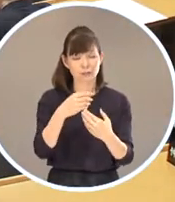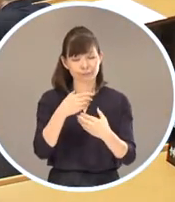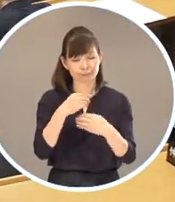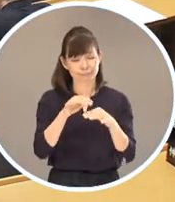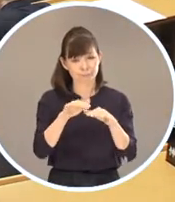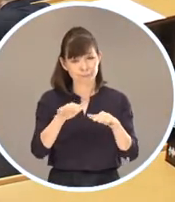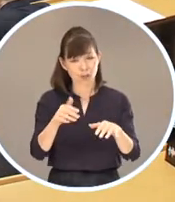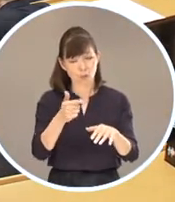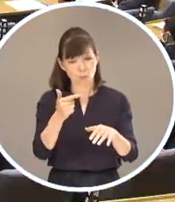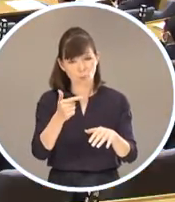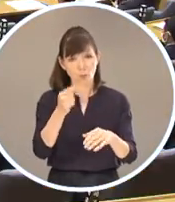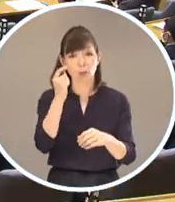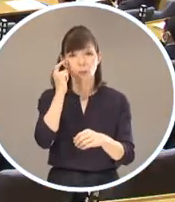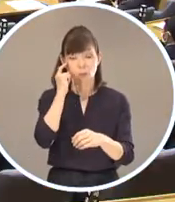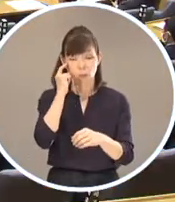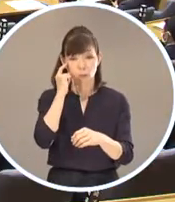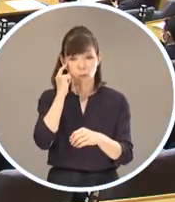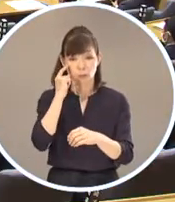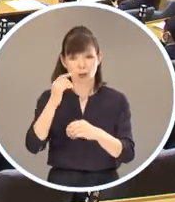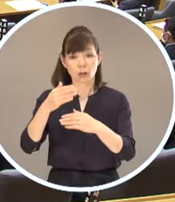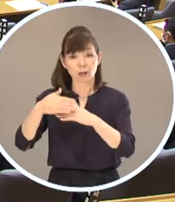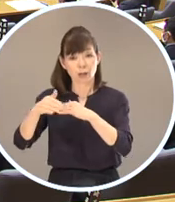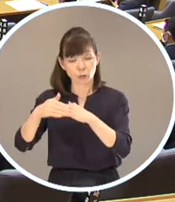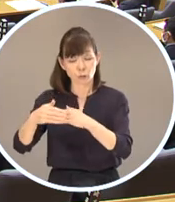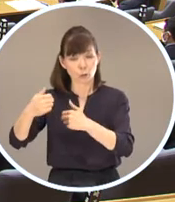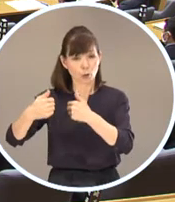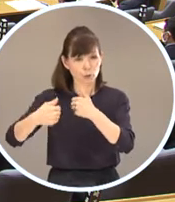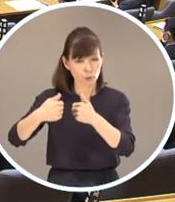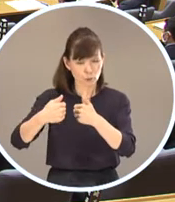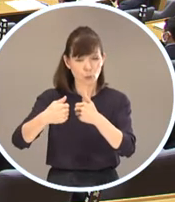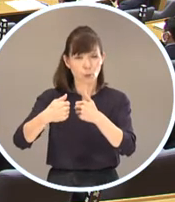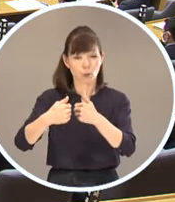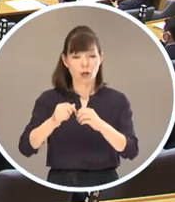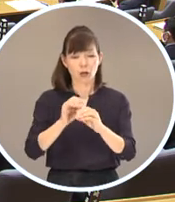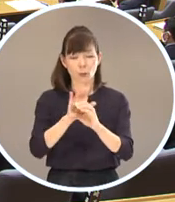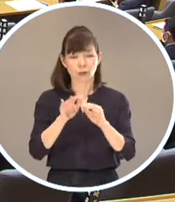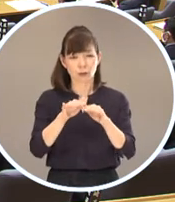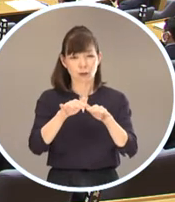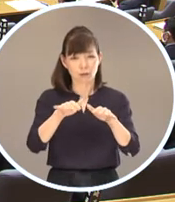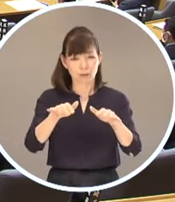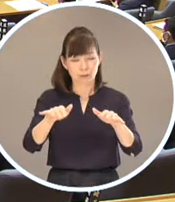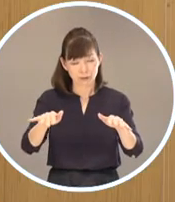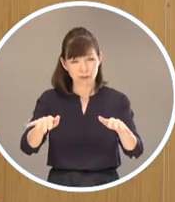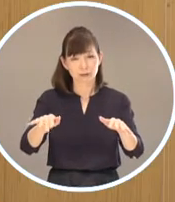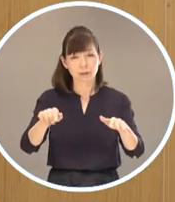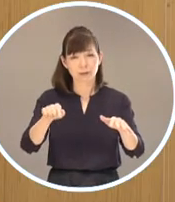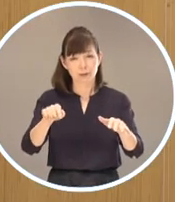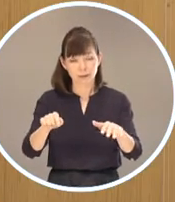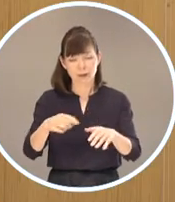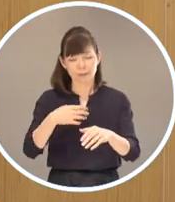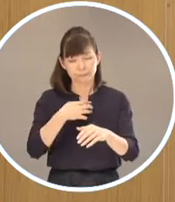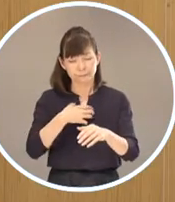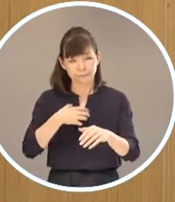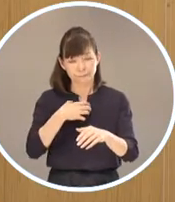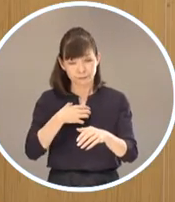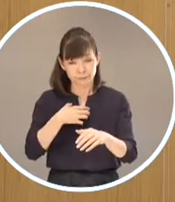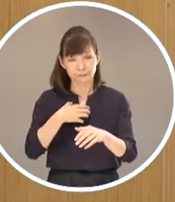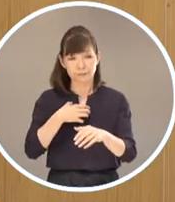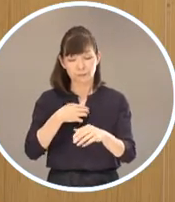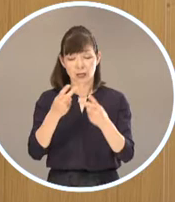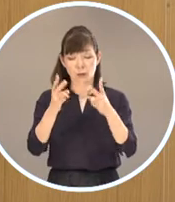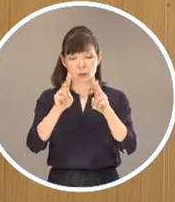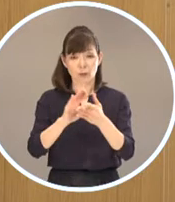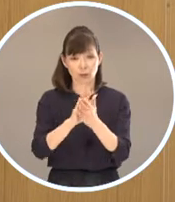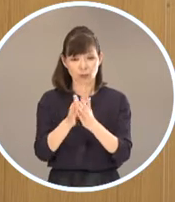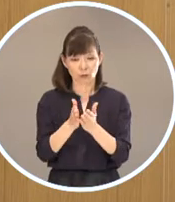ではないかと思っております。他国との競争や新型コロナウイルス感染症の影響により、苦境にある本県の船